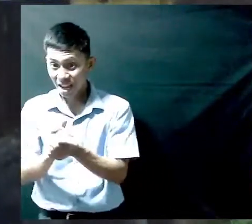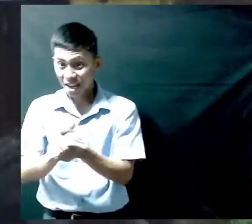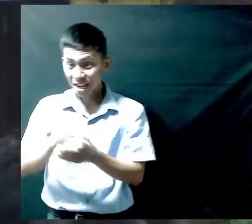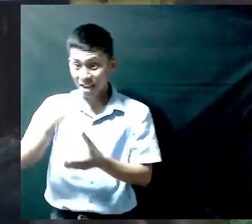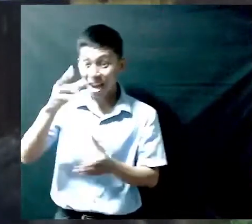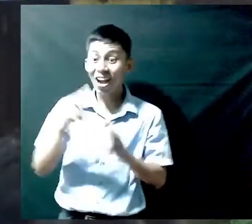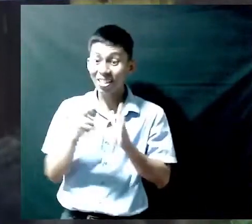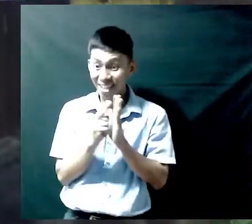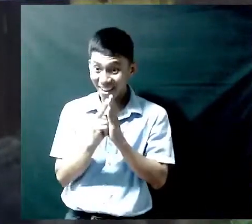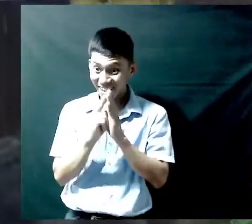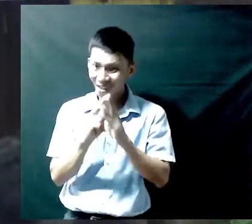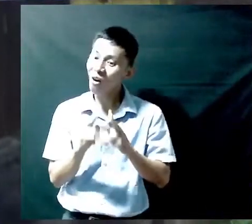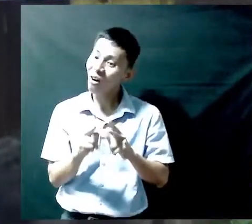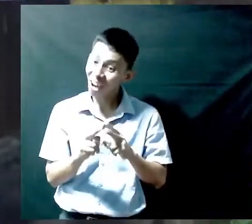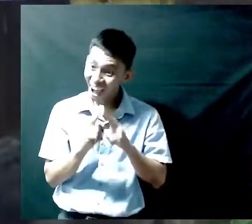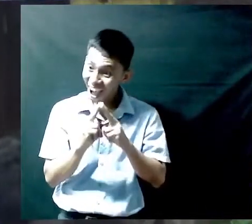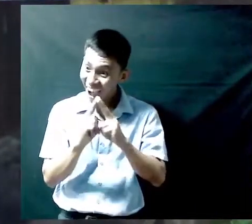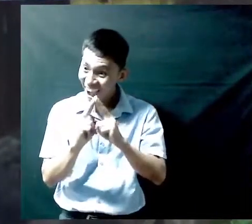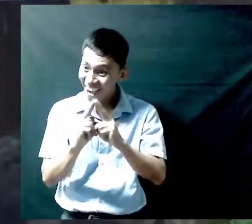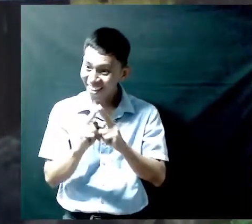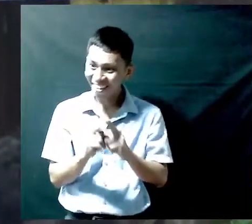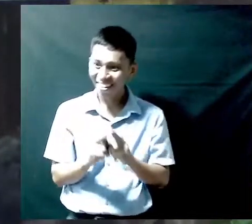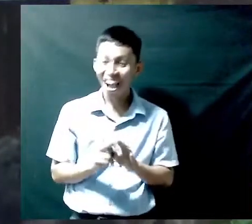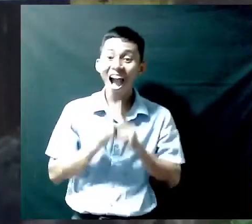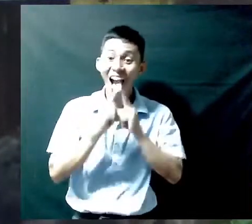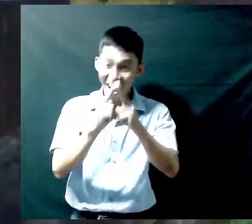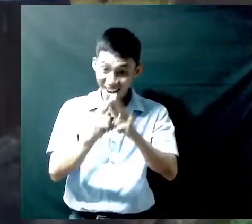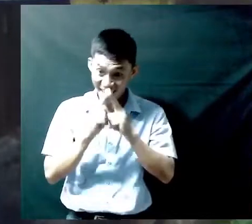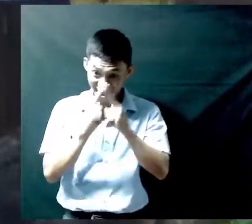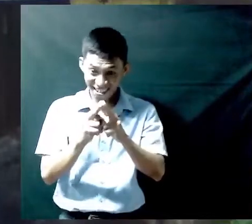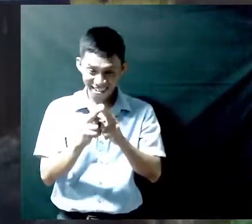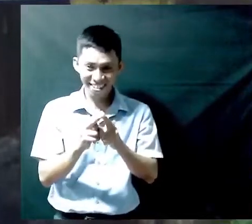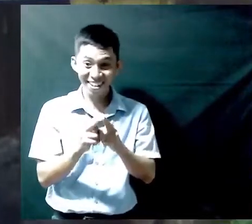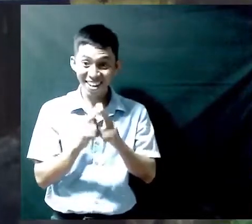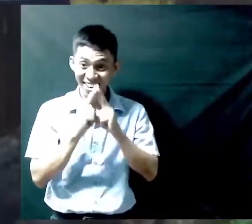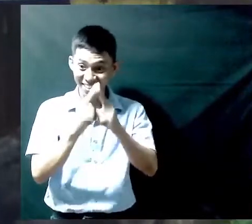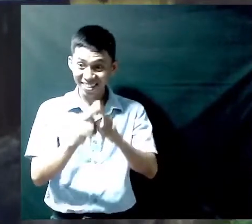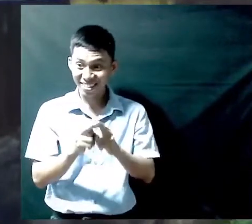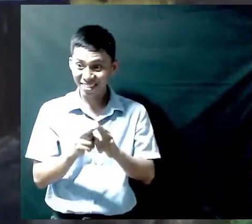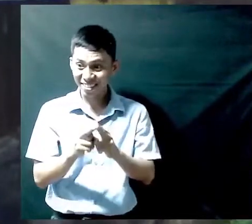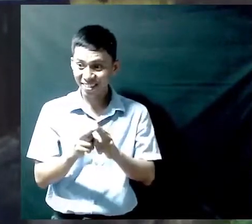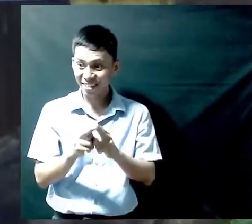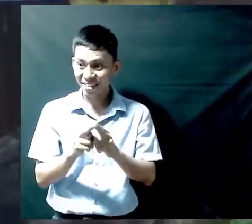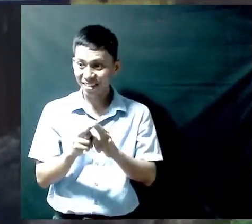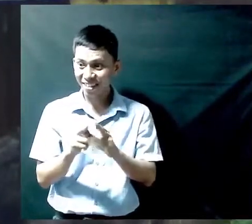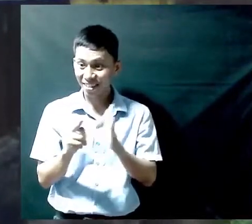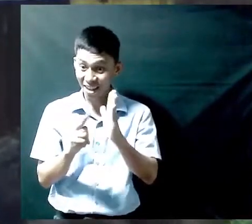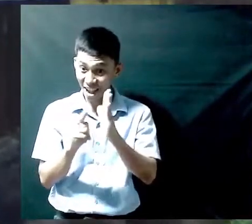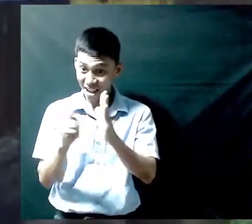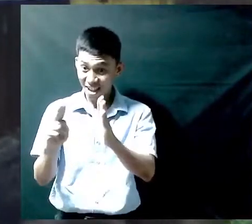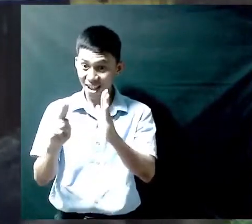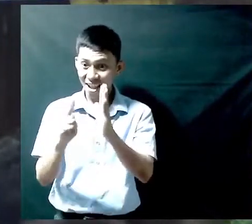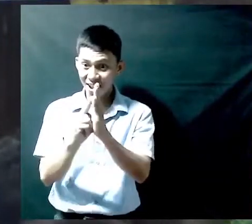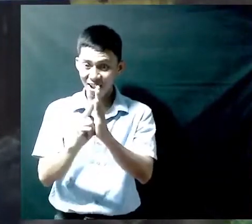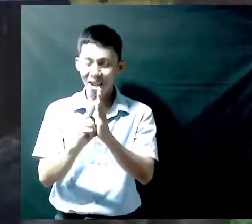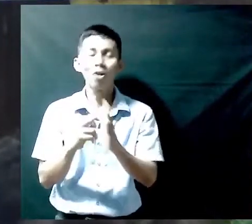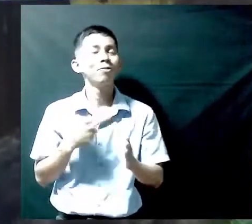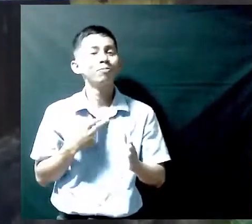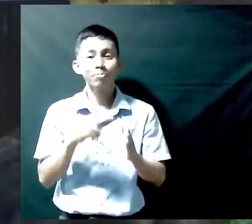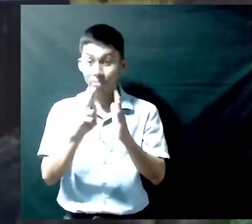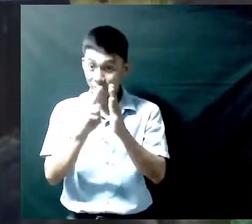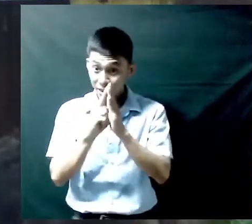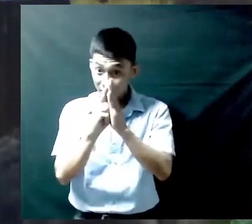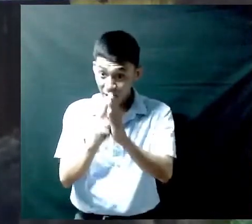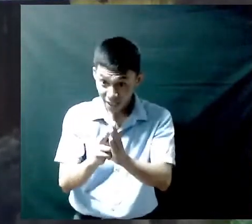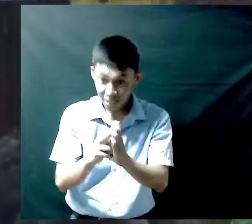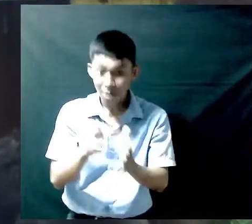Elkana. Si Elkana po ay merong dalawang asawa. Nasa aklat po ng 1 Samuel chapter